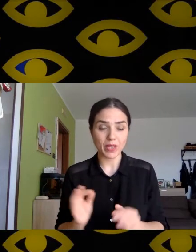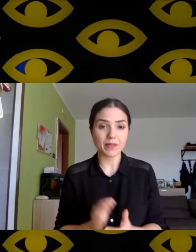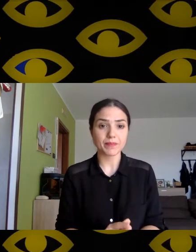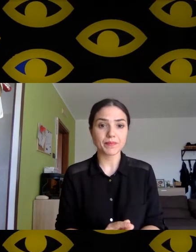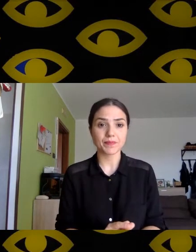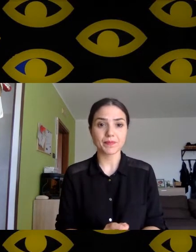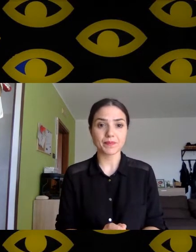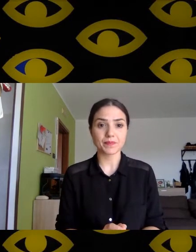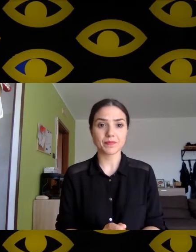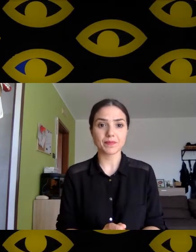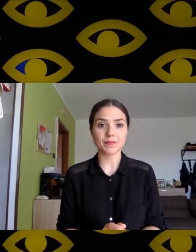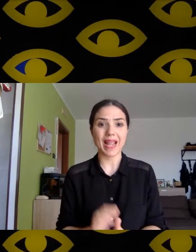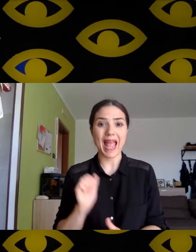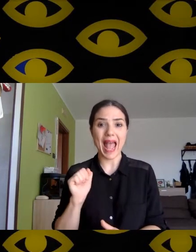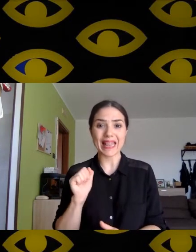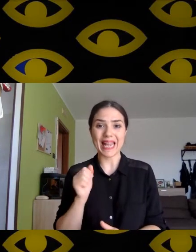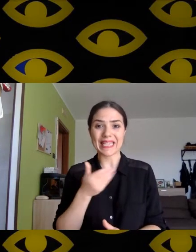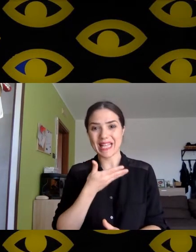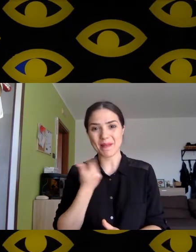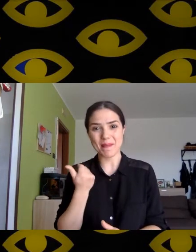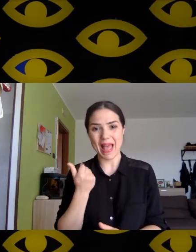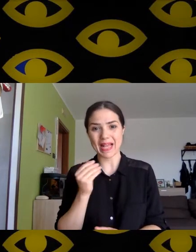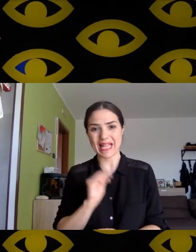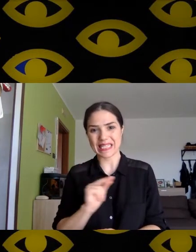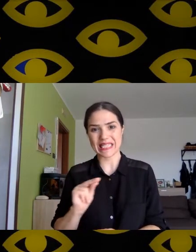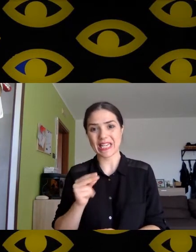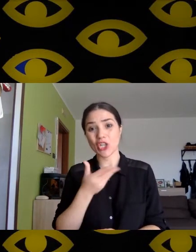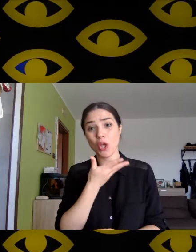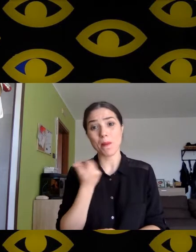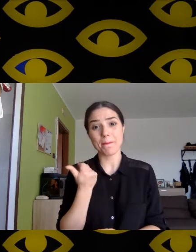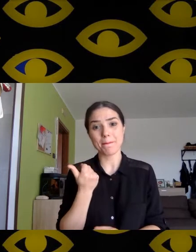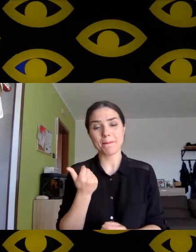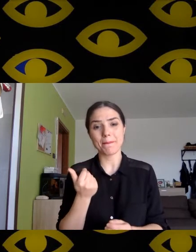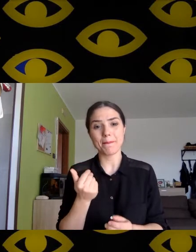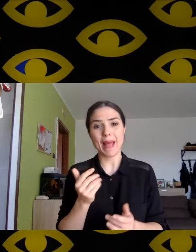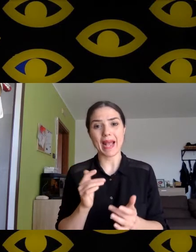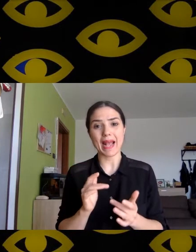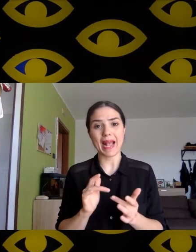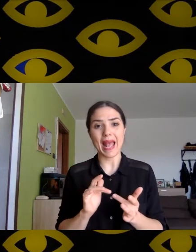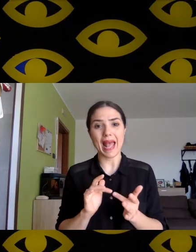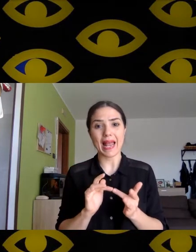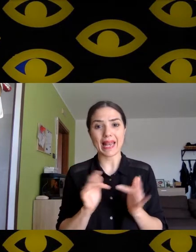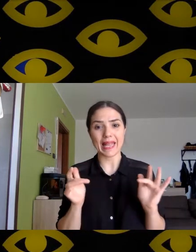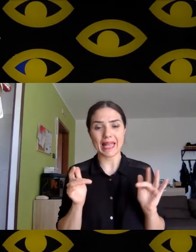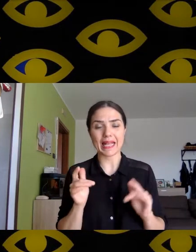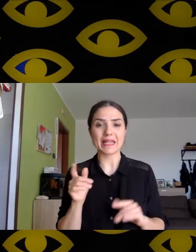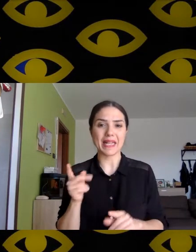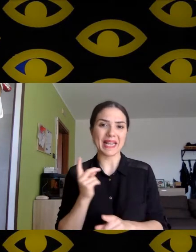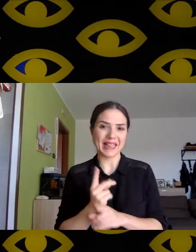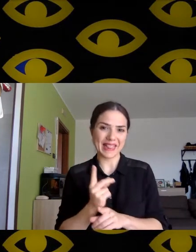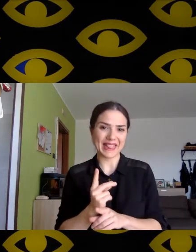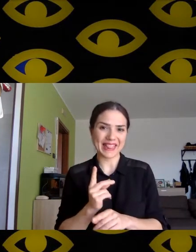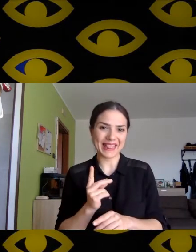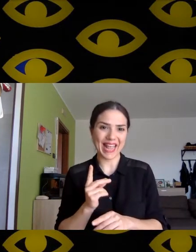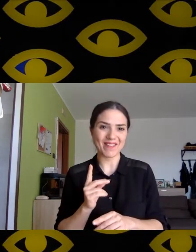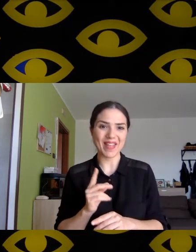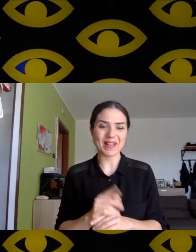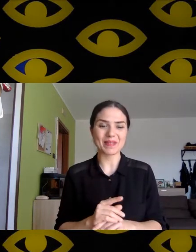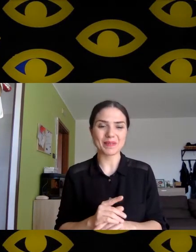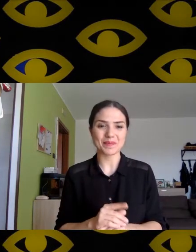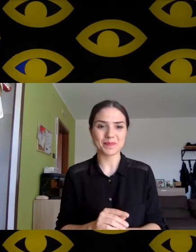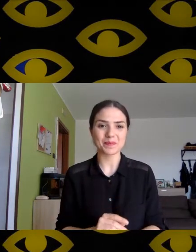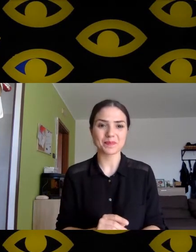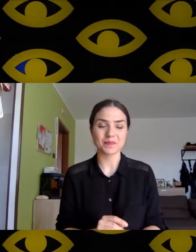Ok, mi chiede di rimandare il link, ma il link è ancora lo stesso. Ok, quindi lo rimando.